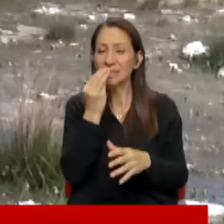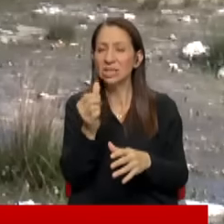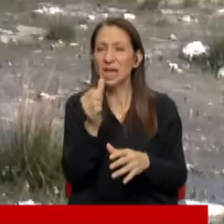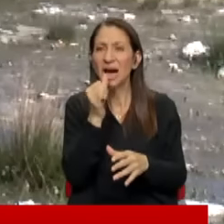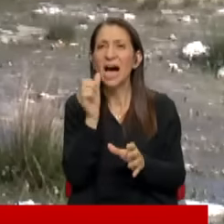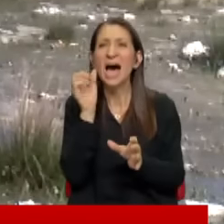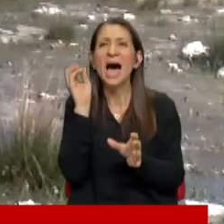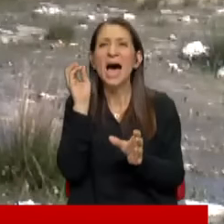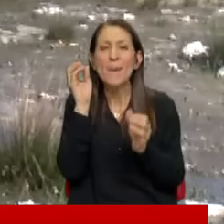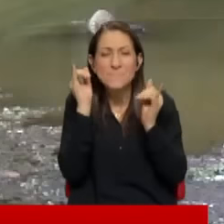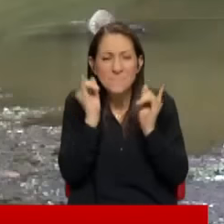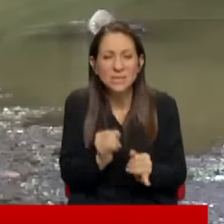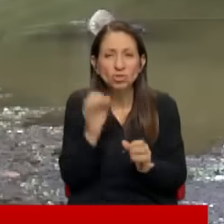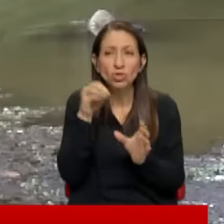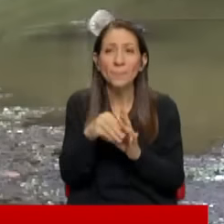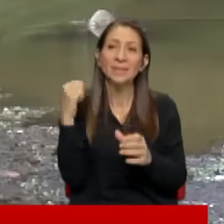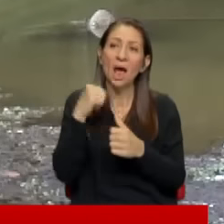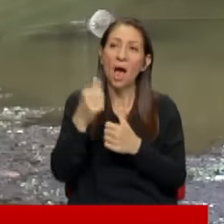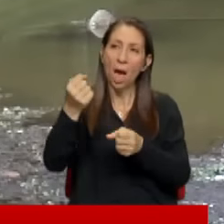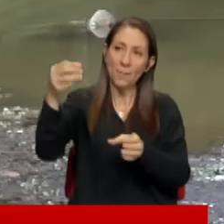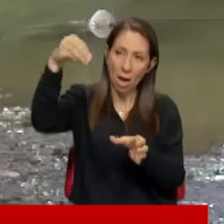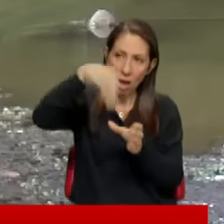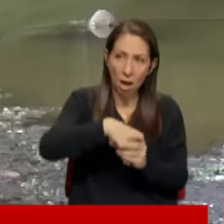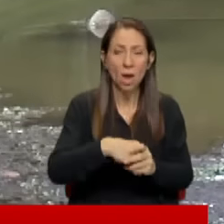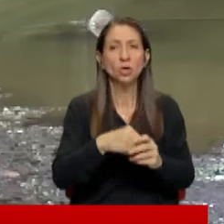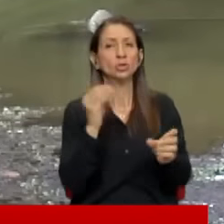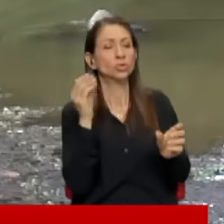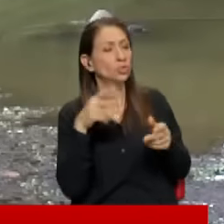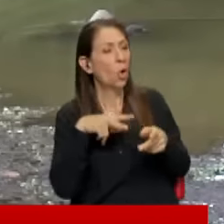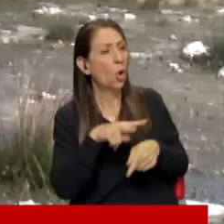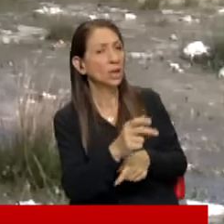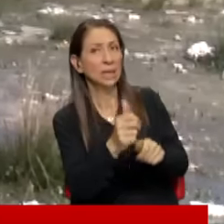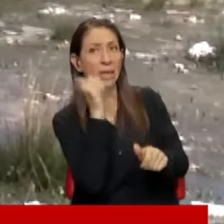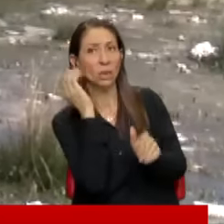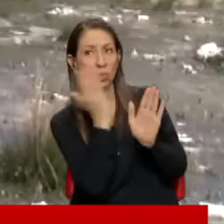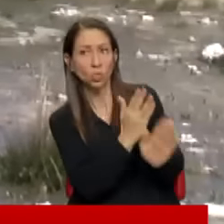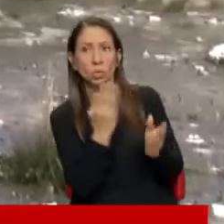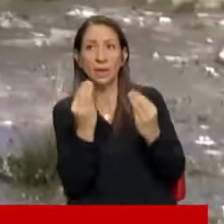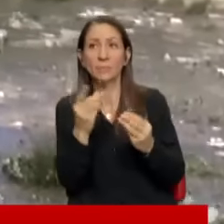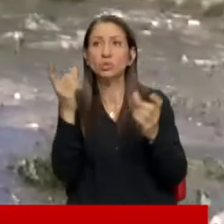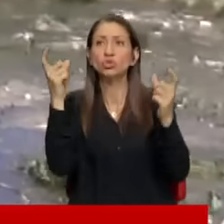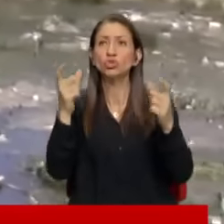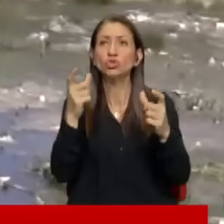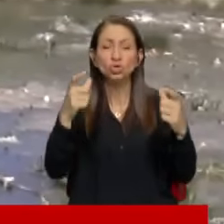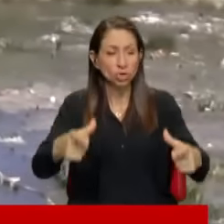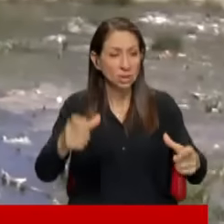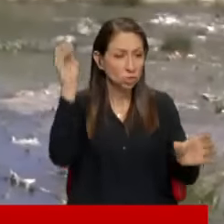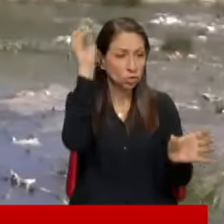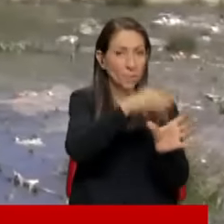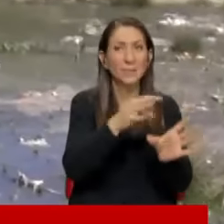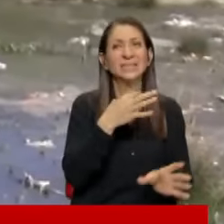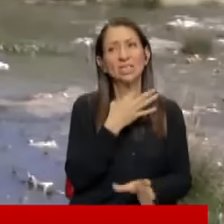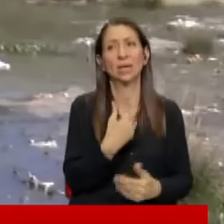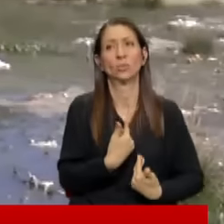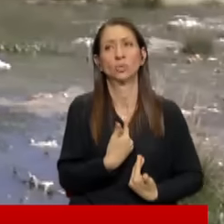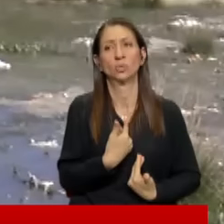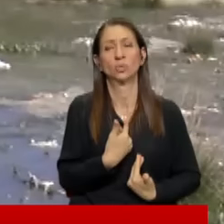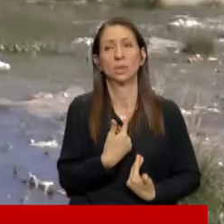içtiklerinizi, atıklarınızı tekrar arabalarınızla birlikte geri götürmenizi, kentte bir çöp kutusuna atmanızı rica